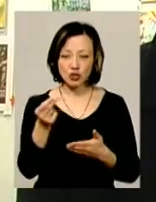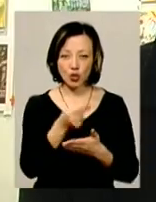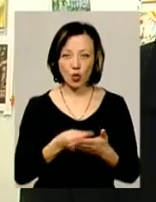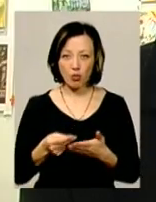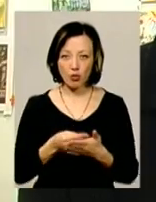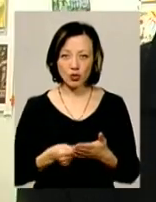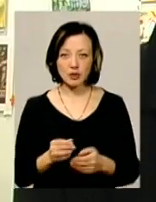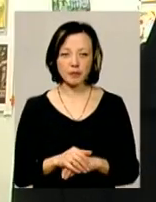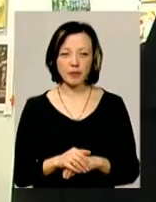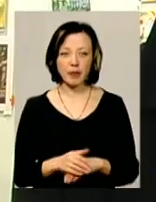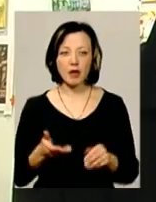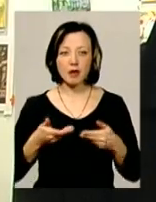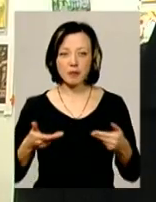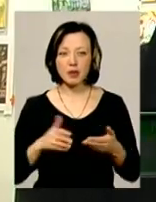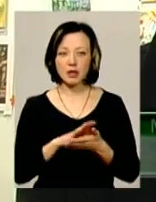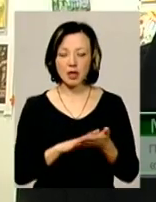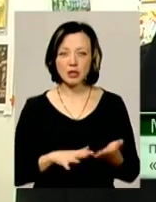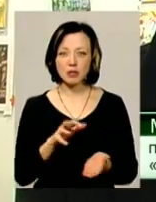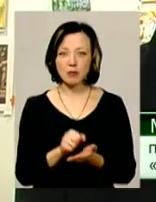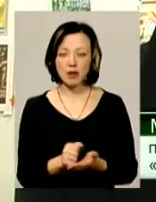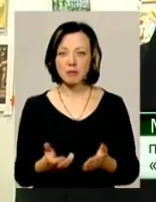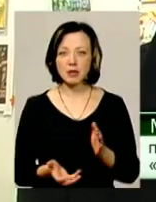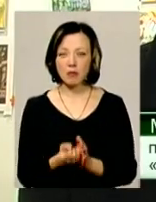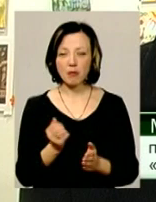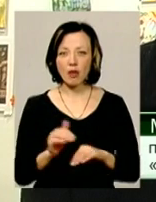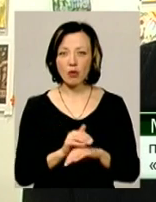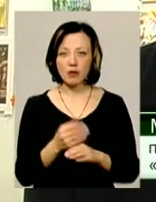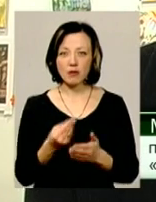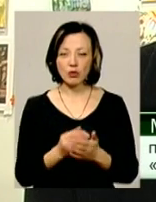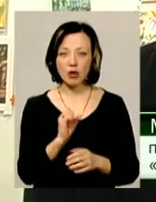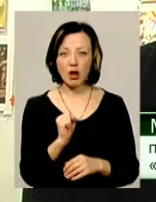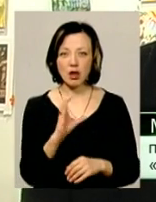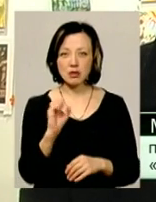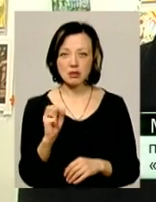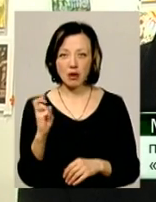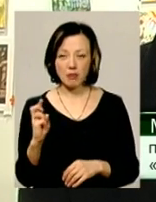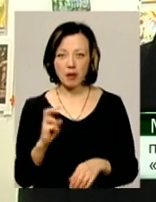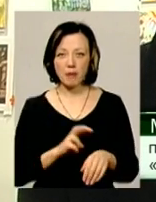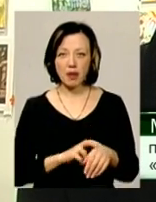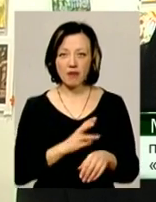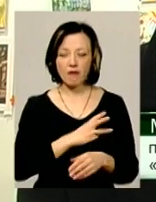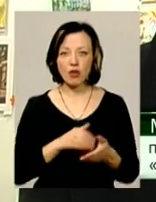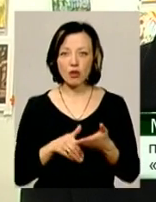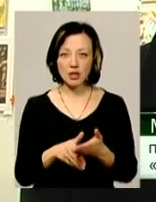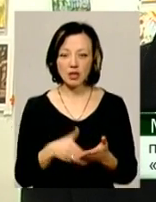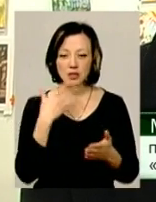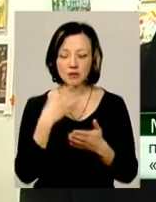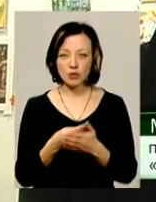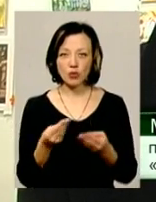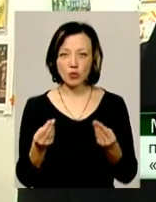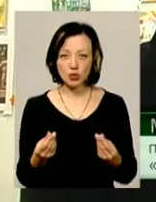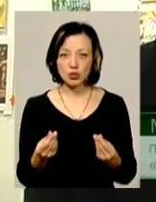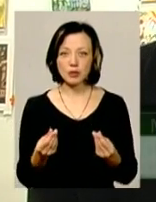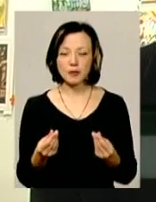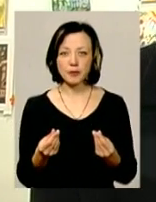Ми далі займаємося підтримкою благодійного фонду АСАП. Медики-волонтери, які нас за свої кошти, за людські